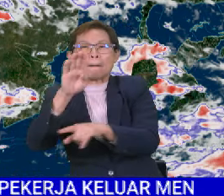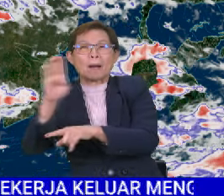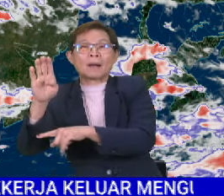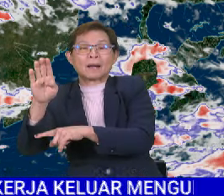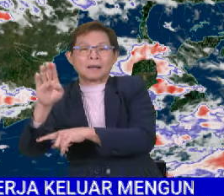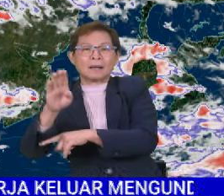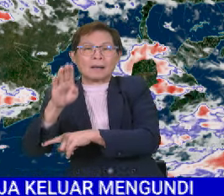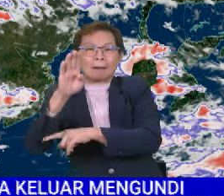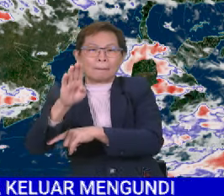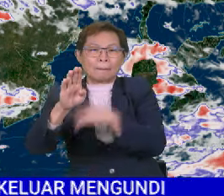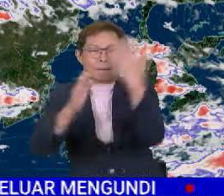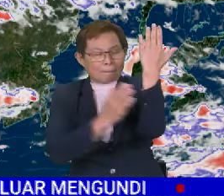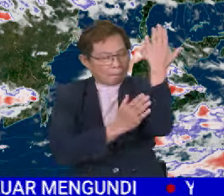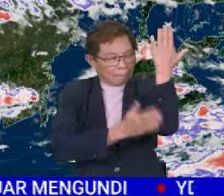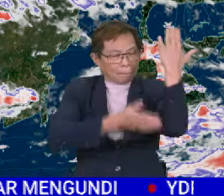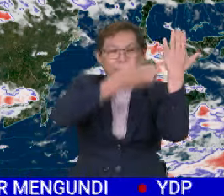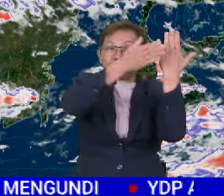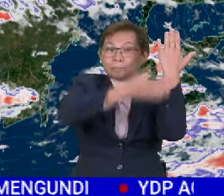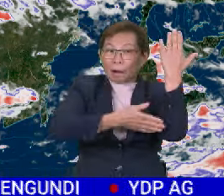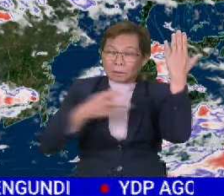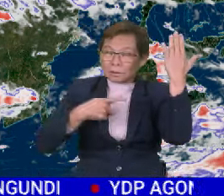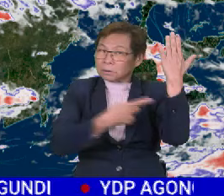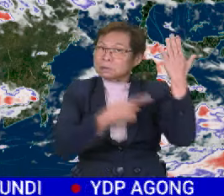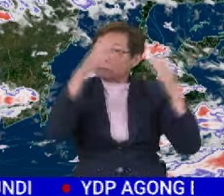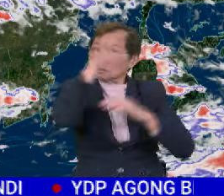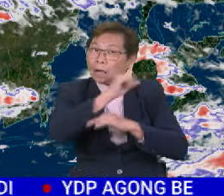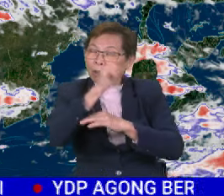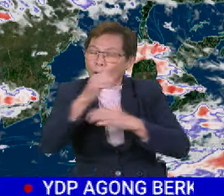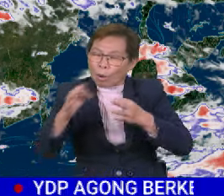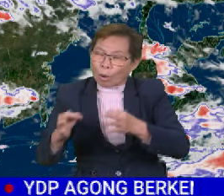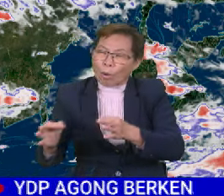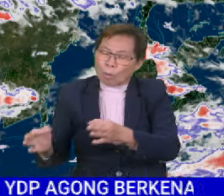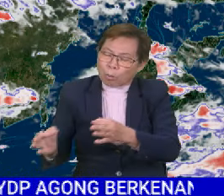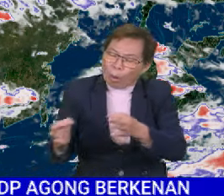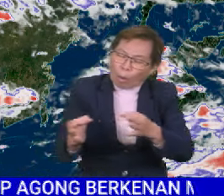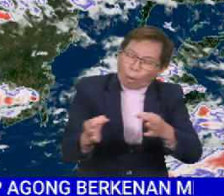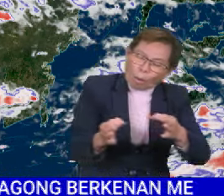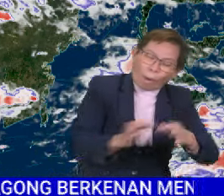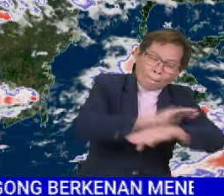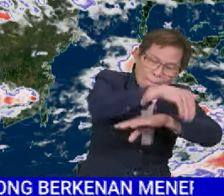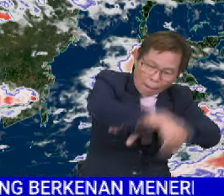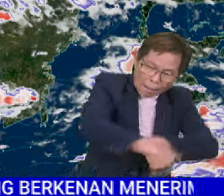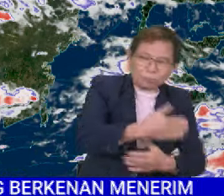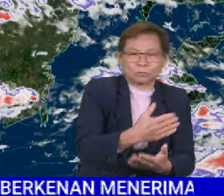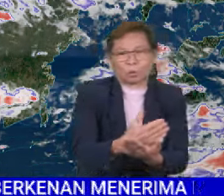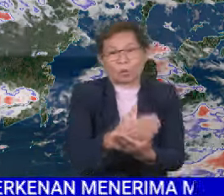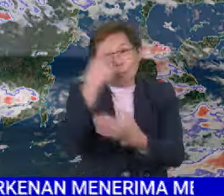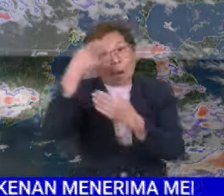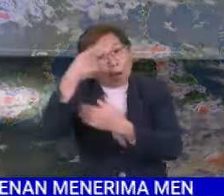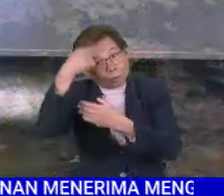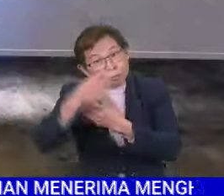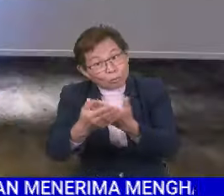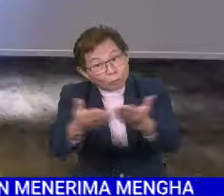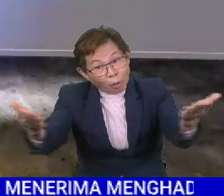timur, pantai barat di Semenanjung, maafkan saya, yang kita jangkakan ianya akan berlanjutan sehingga ke lewat malam nanti. Dan bagi anda,